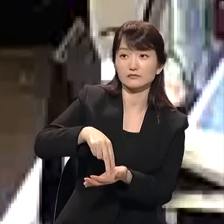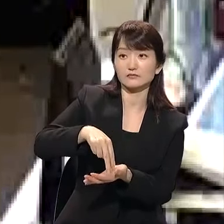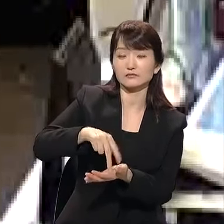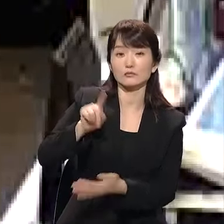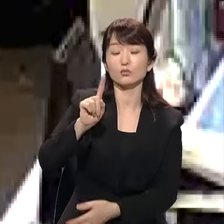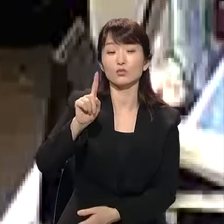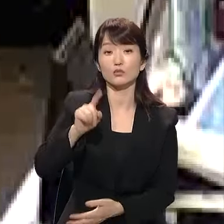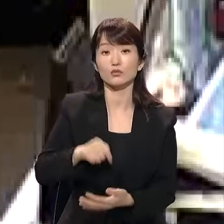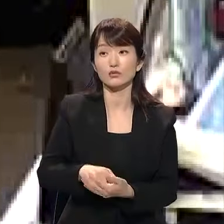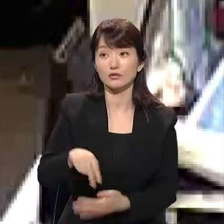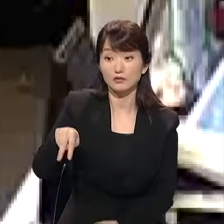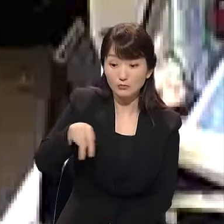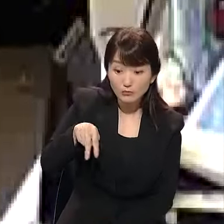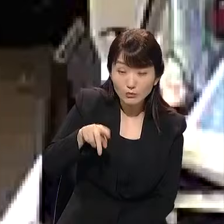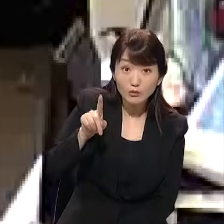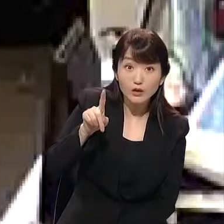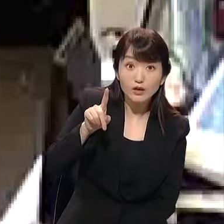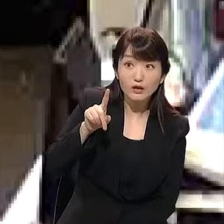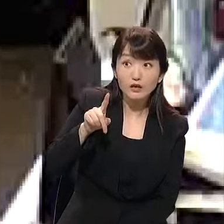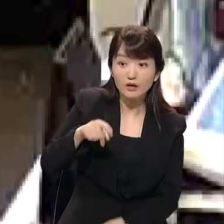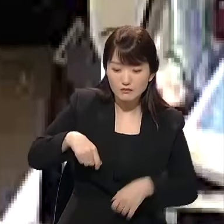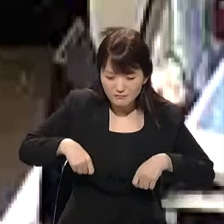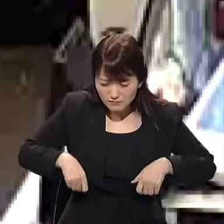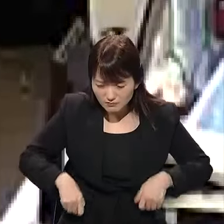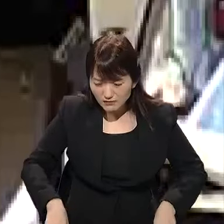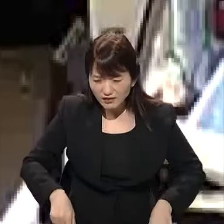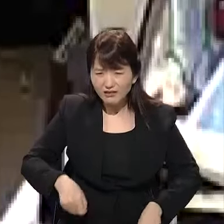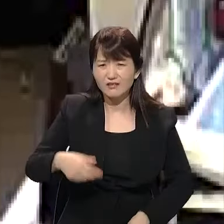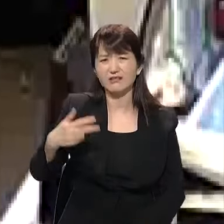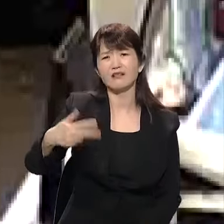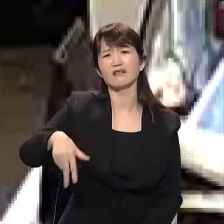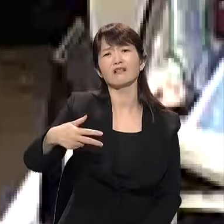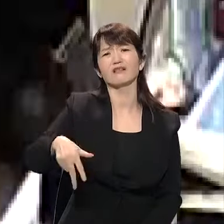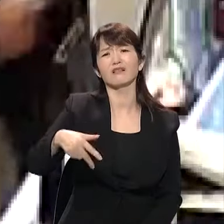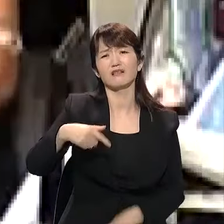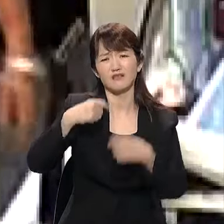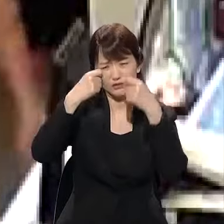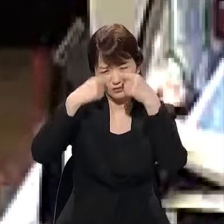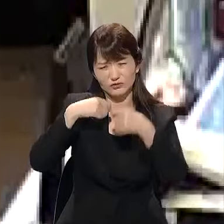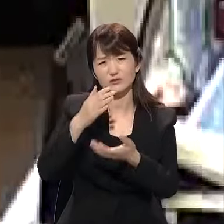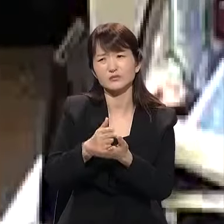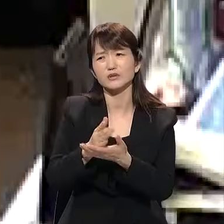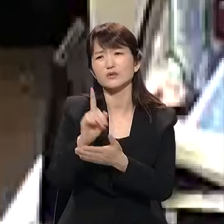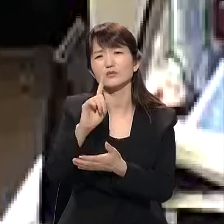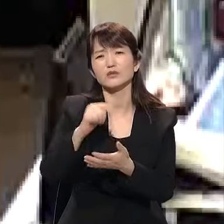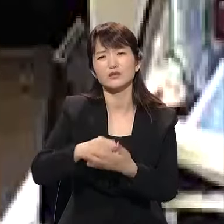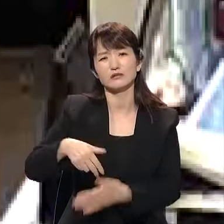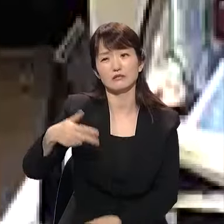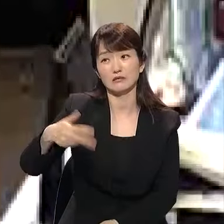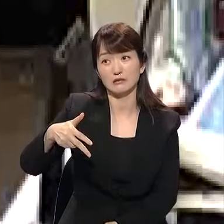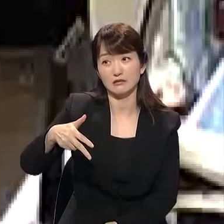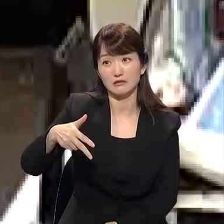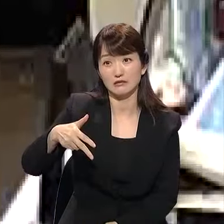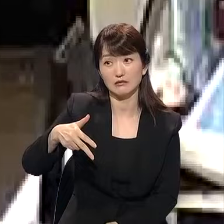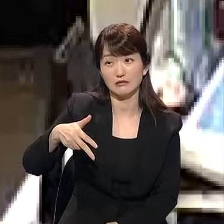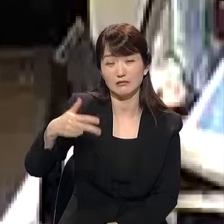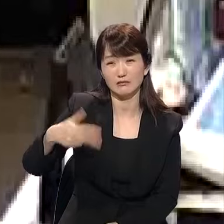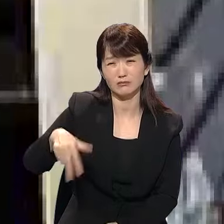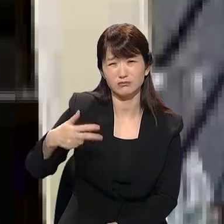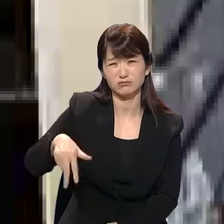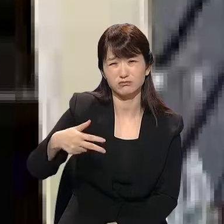왜 왓 나니 남자가 흘리지 말아야 눈물 말고 다른 걸 흘리고 맙니다 옆에